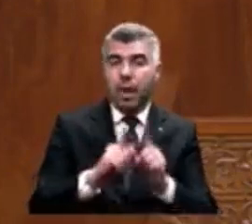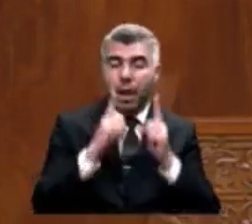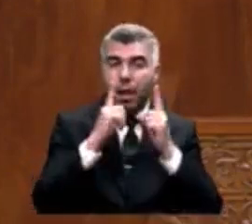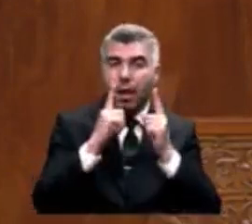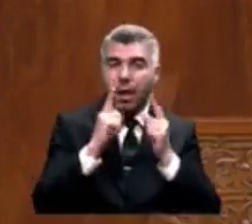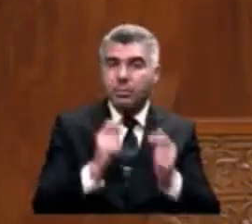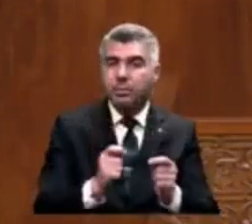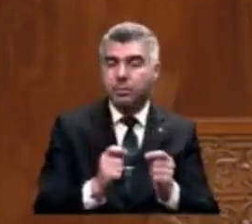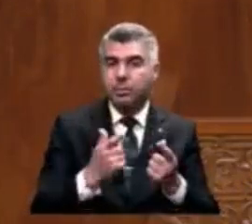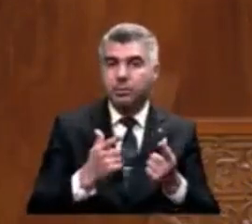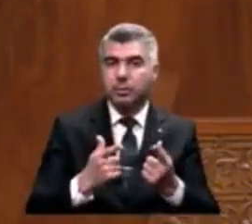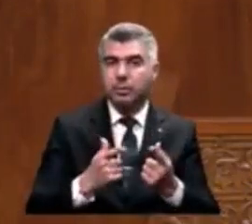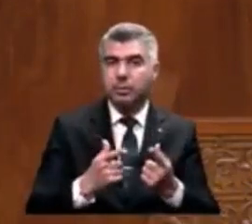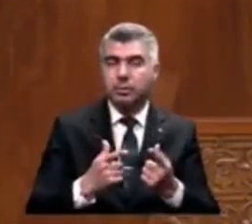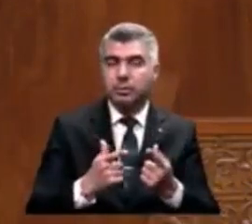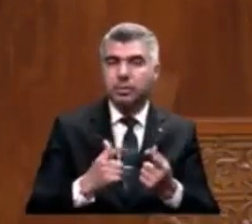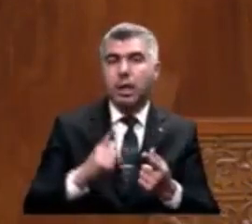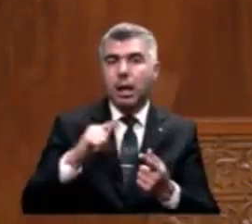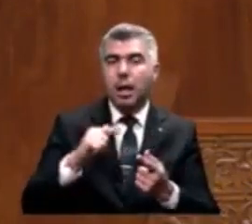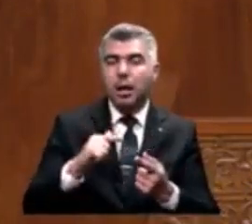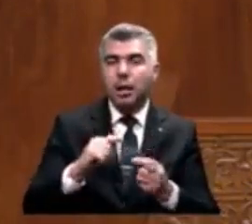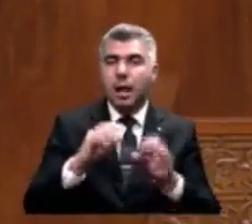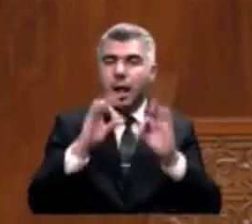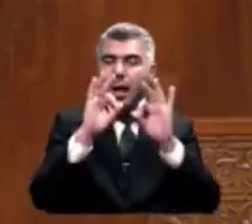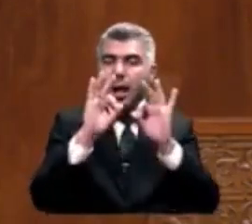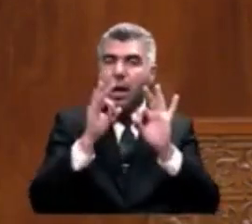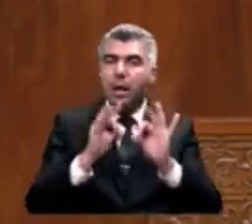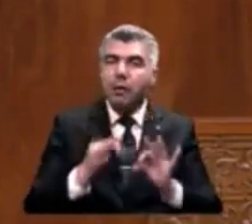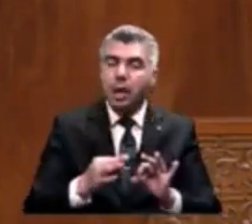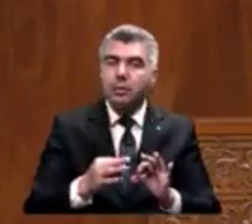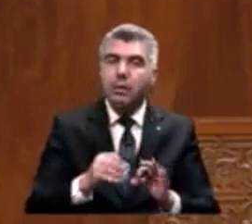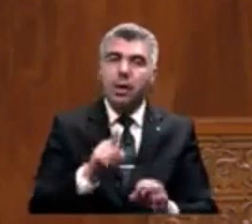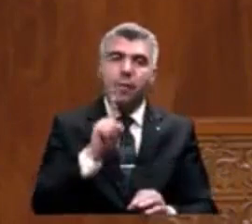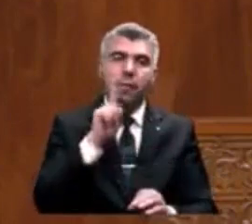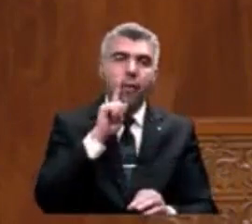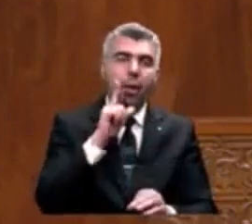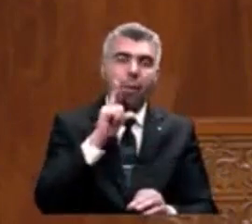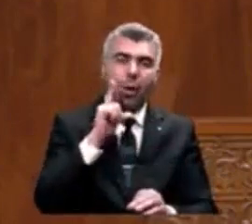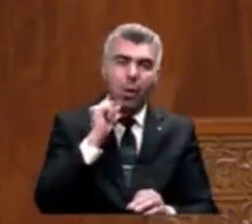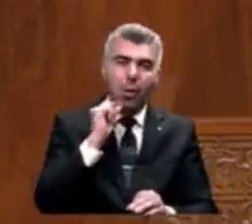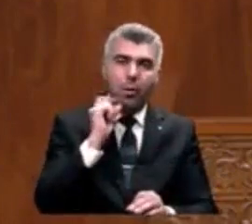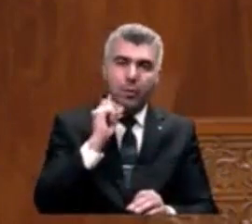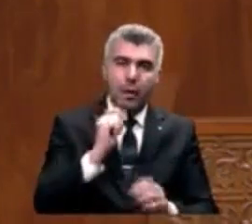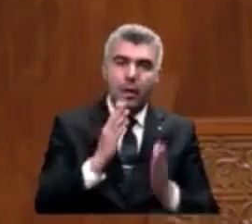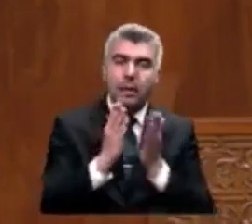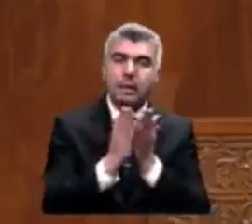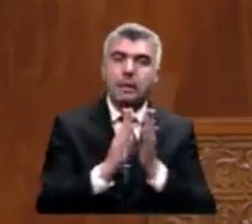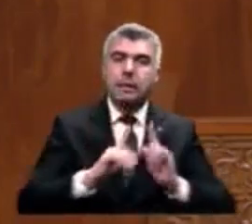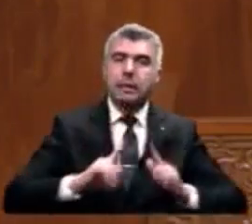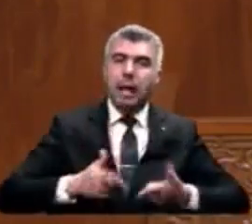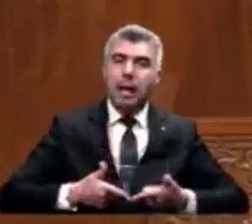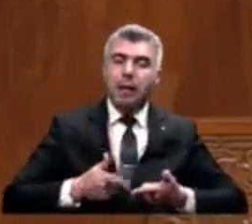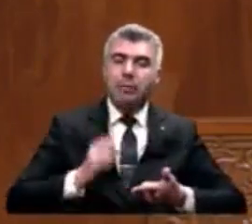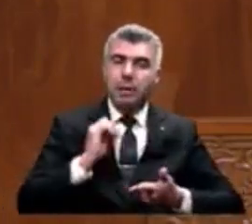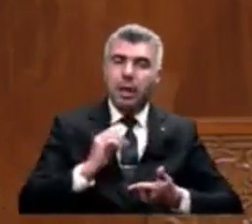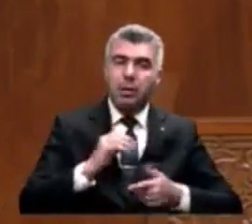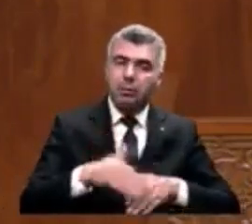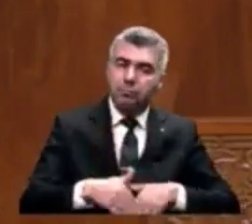داخل هذه المنظومة كاين واحد العدد ديال رجال ونساء التعليم اللي هما